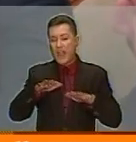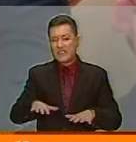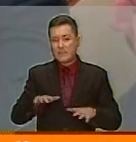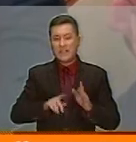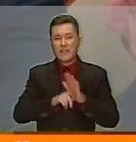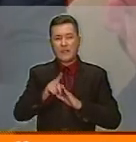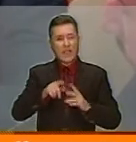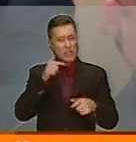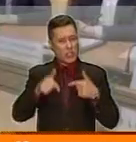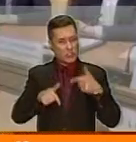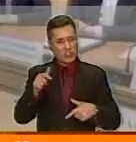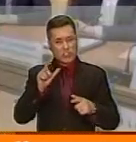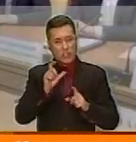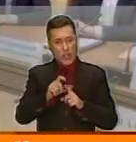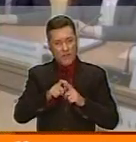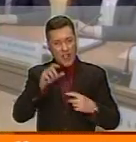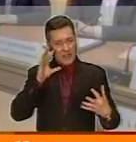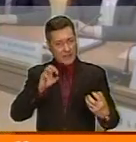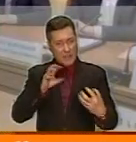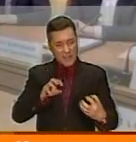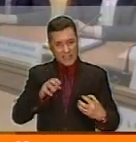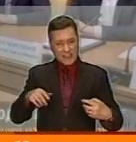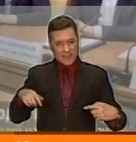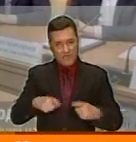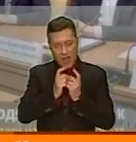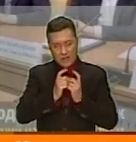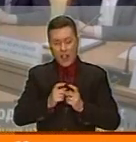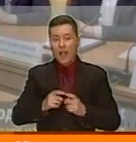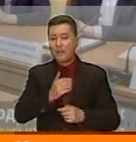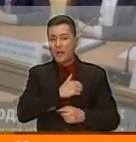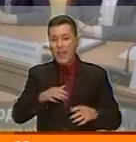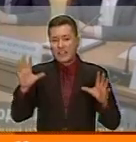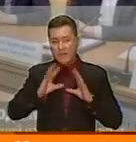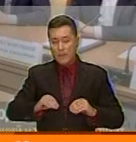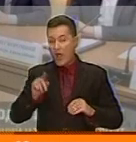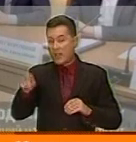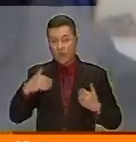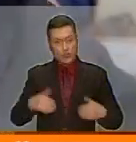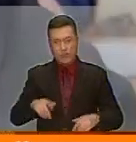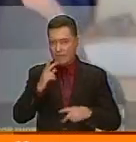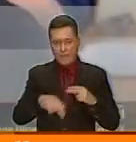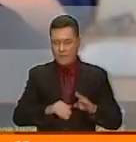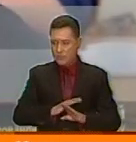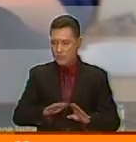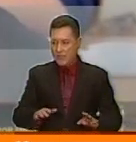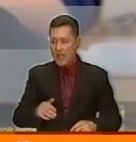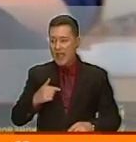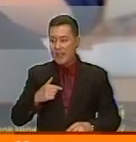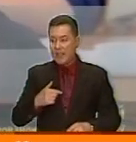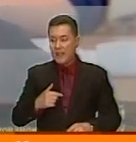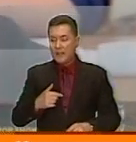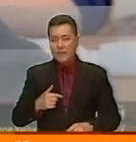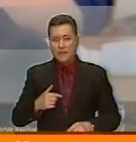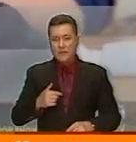словесна пересварка, голова комітету Єгор Соболєв намагається вгамувати опонентів, але тих вже не зупинить. Ми